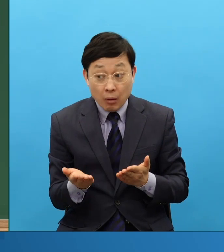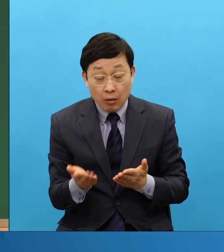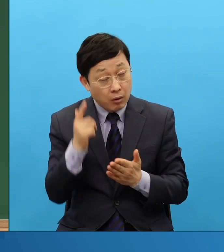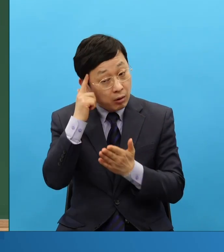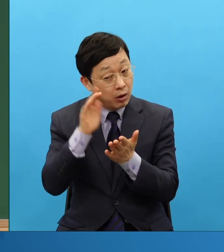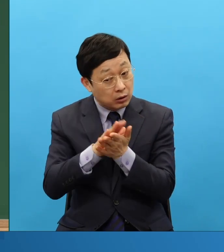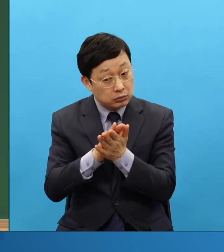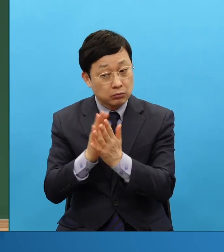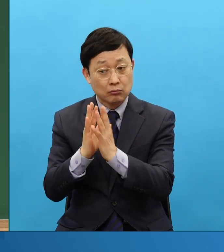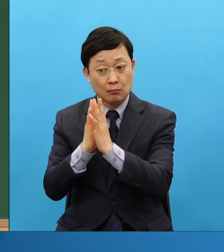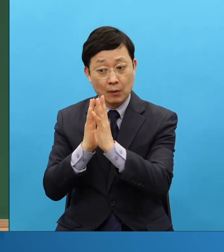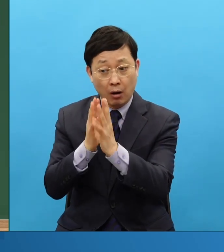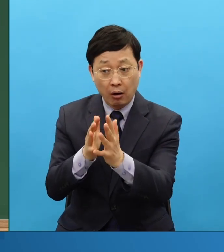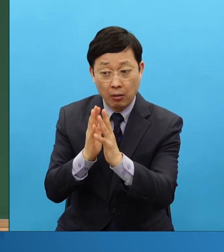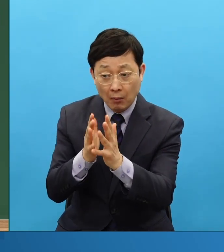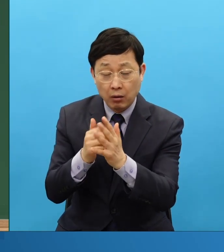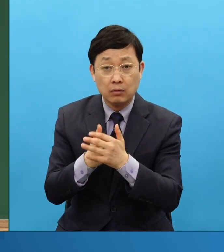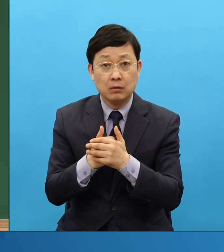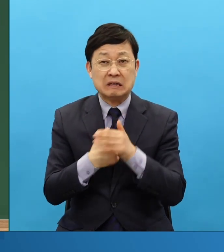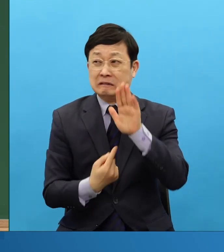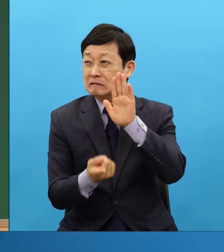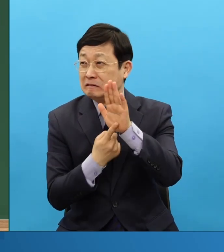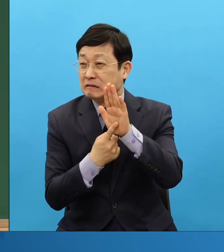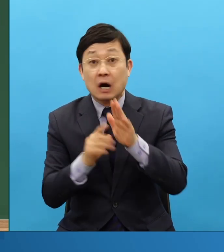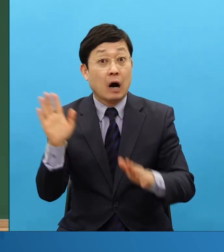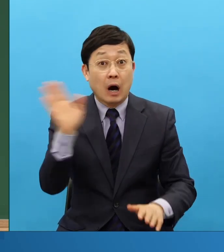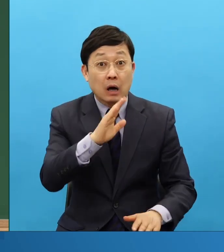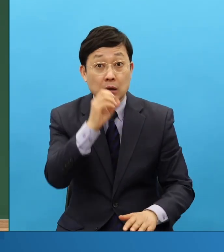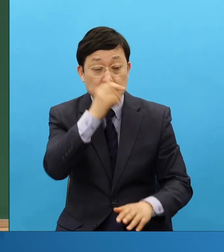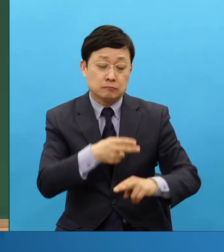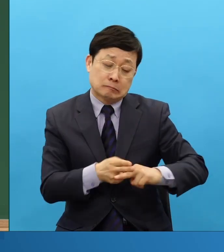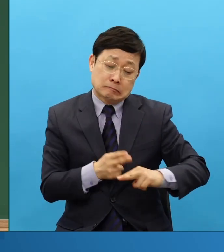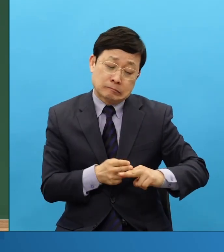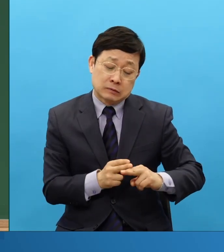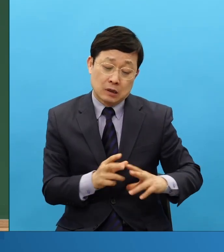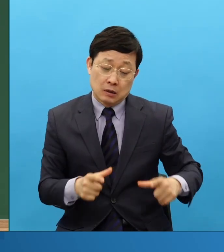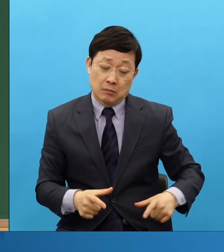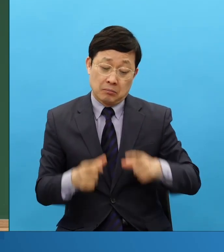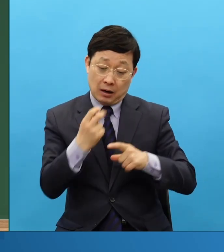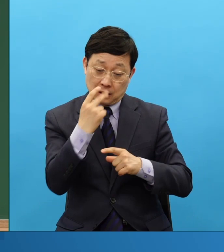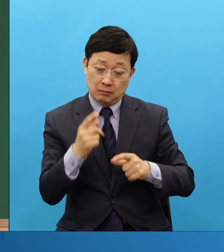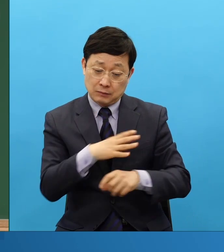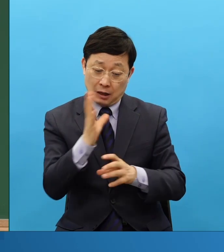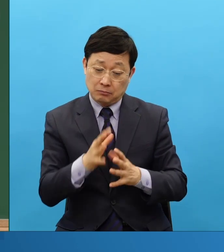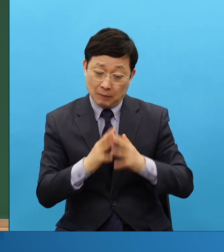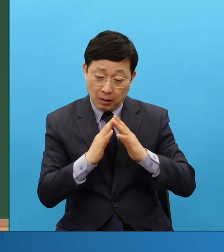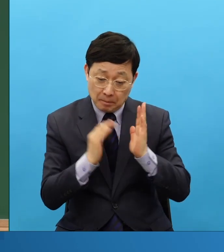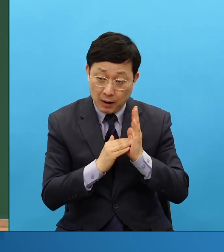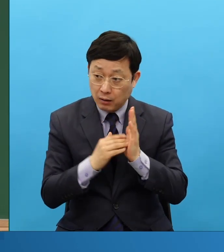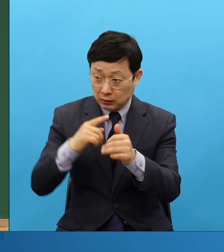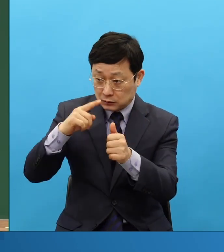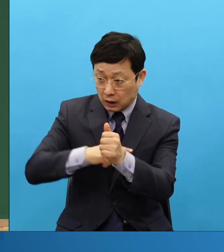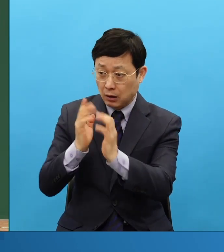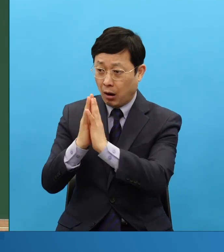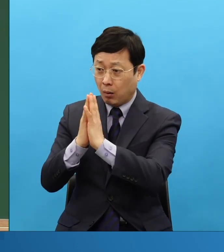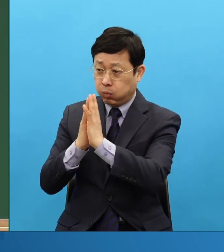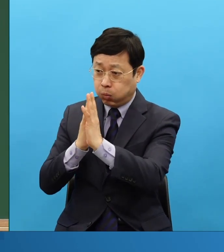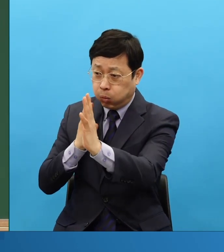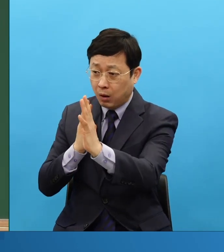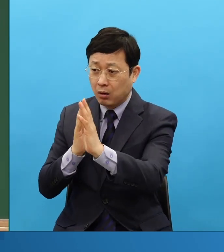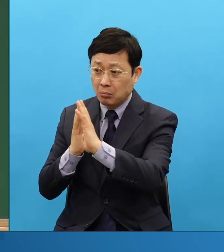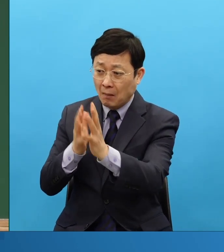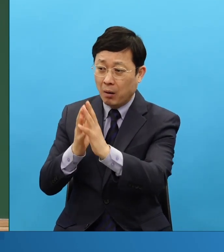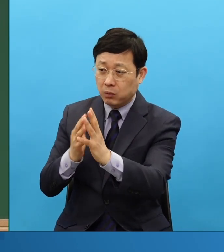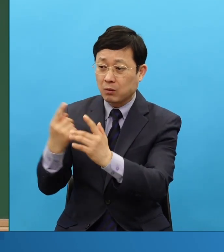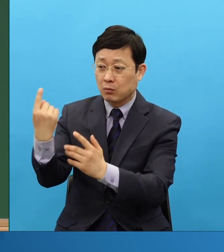시간 정해놓고 뭐 될 수 뭐 오지 말라는 태도란 말이에요. 그런데도 줄 서 있다니까요. In some sense, that owner has a limited time that the restaurant is open,